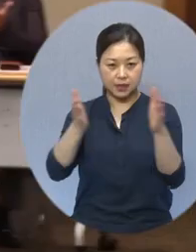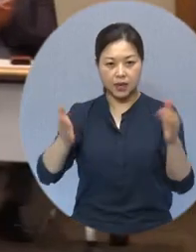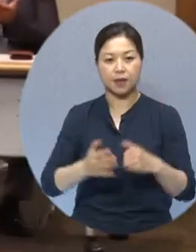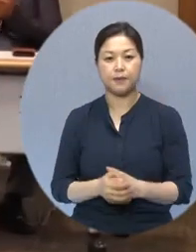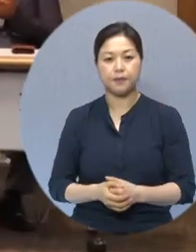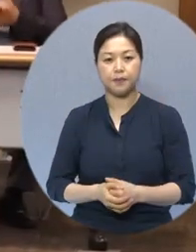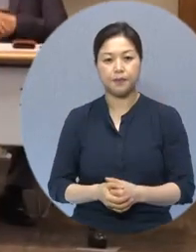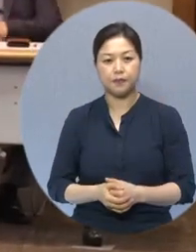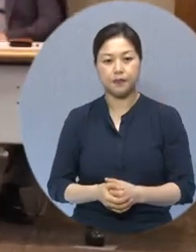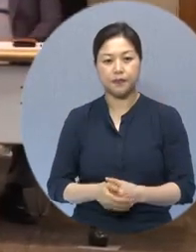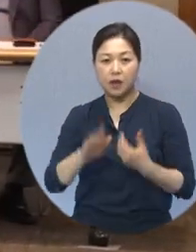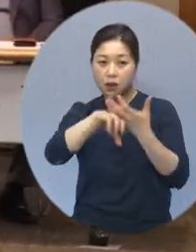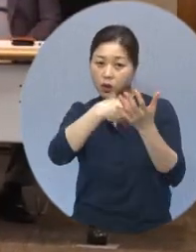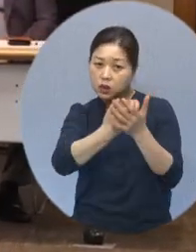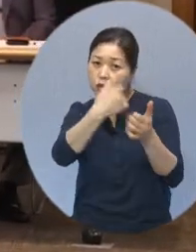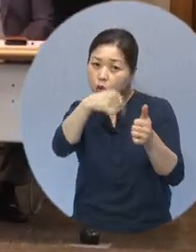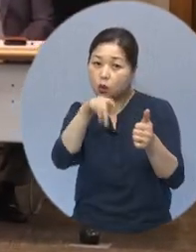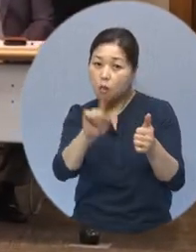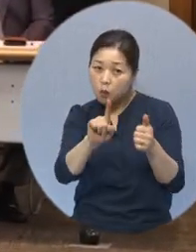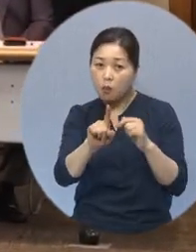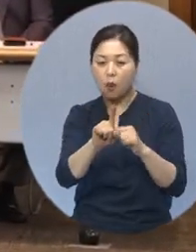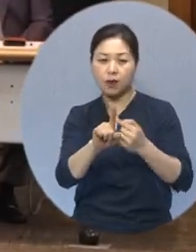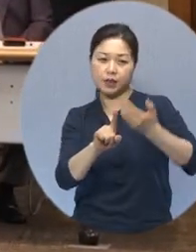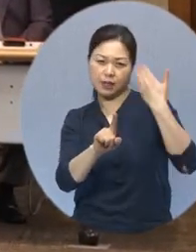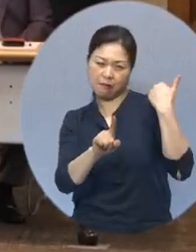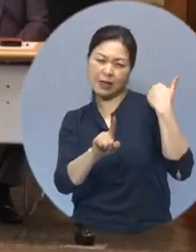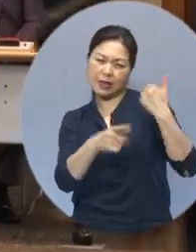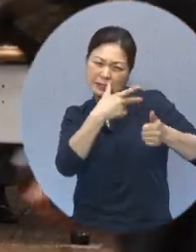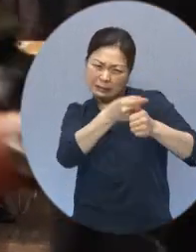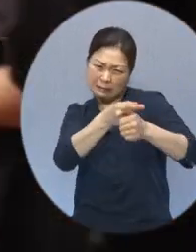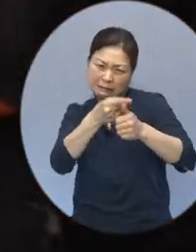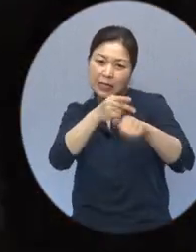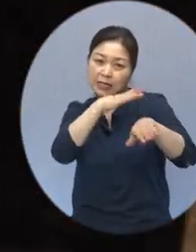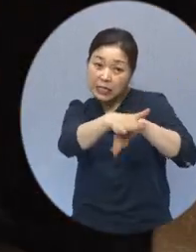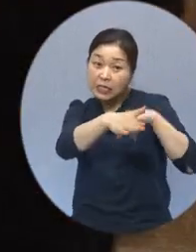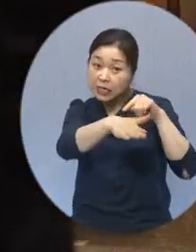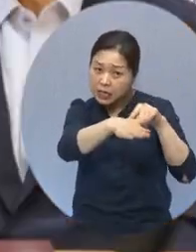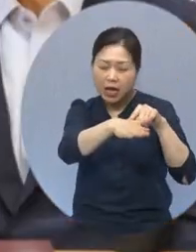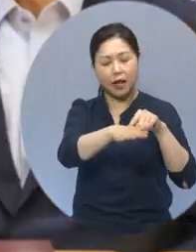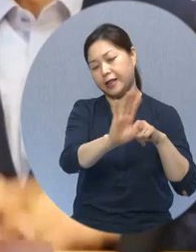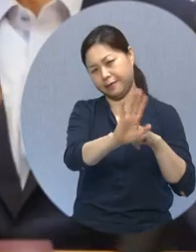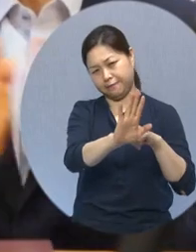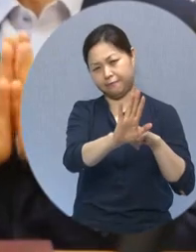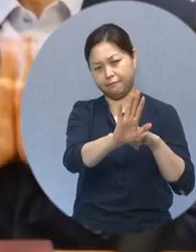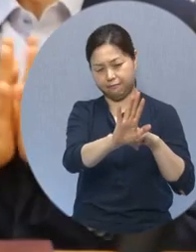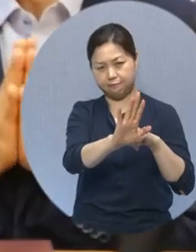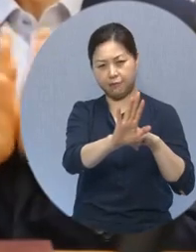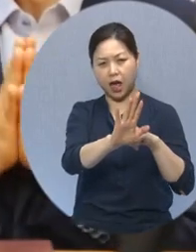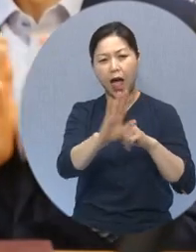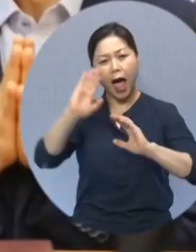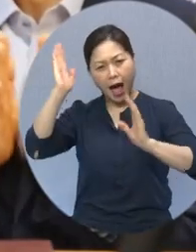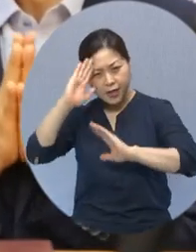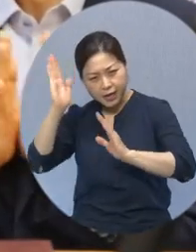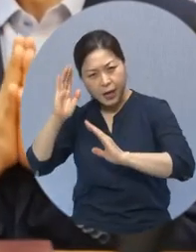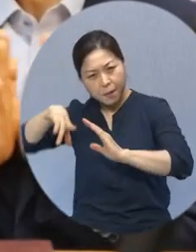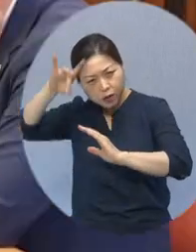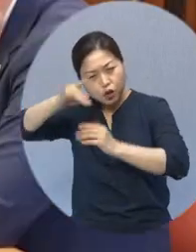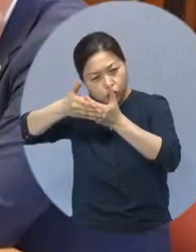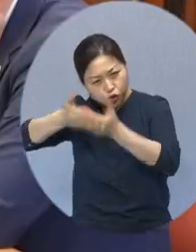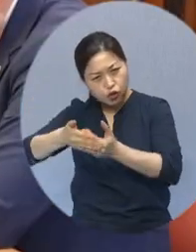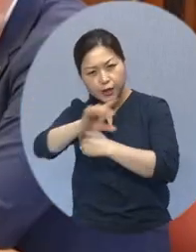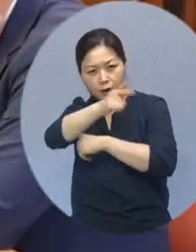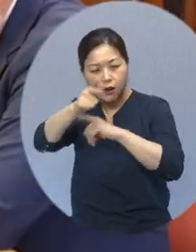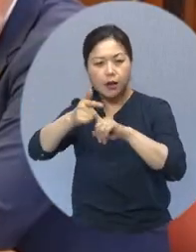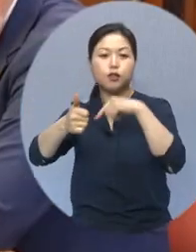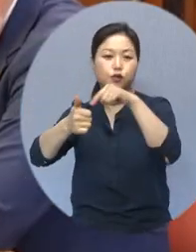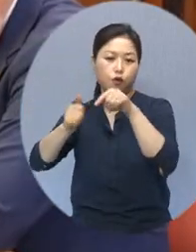진행되었습니다. 혁신 교육이란 기존의 획일적 주입 교육 형태에서 벗어나 학생 주체적인 다양한